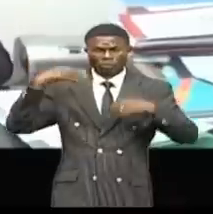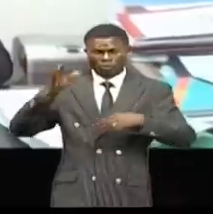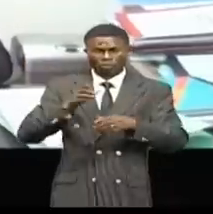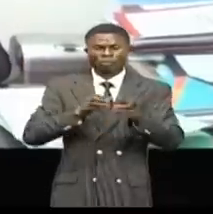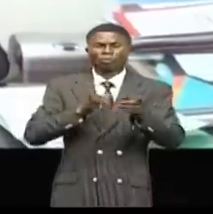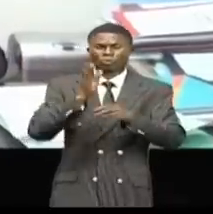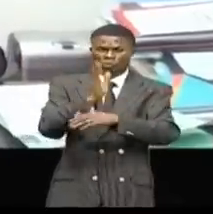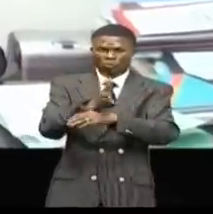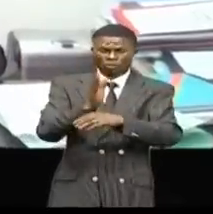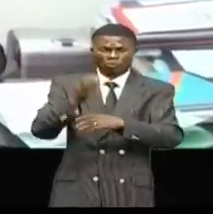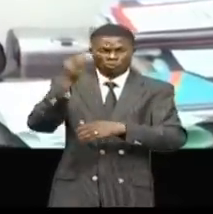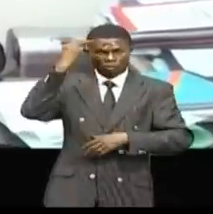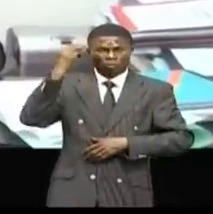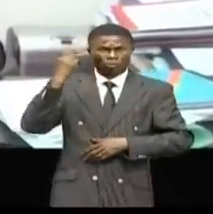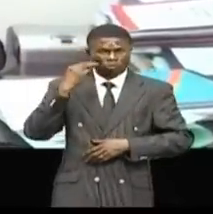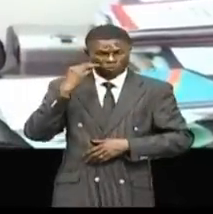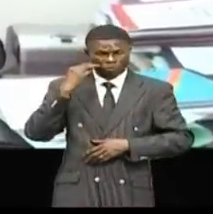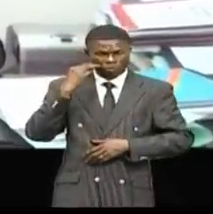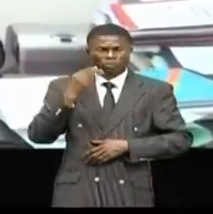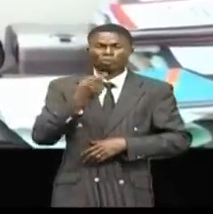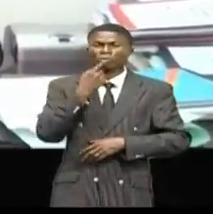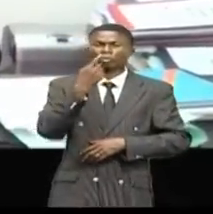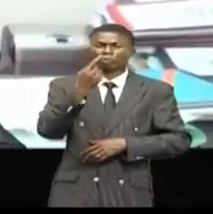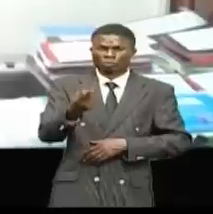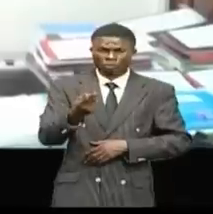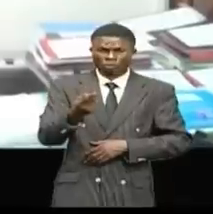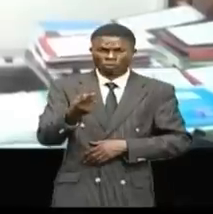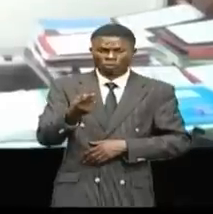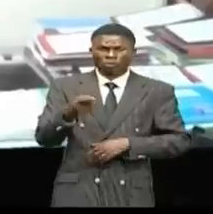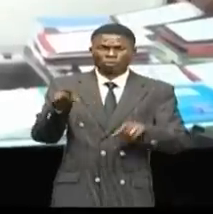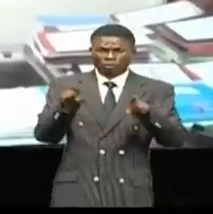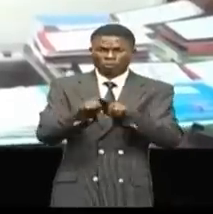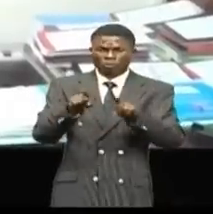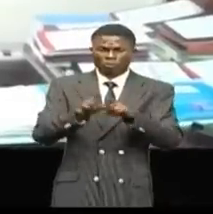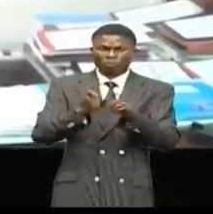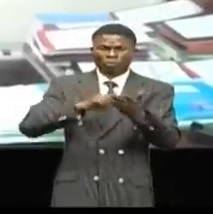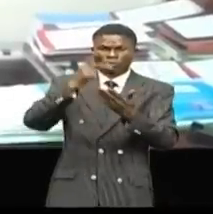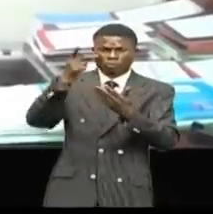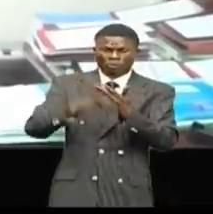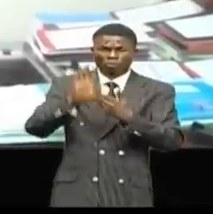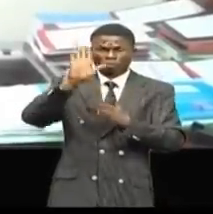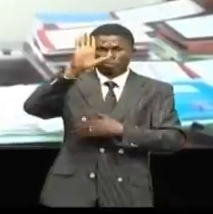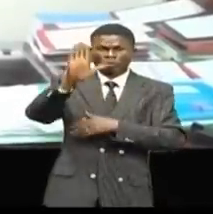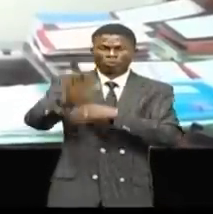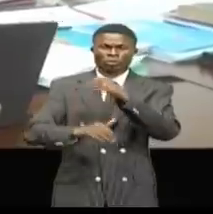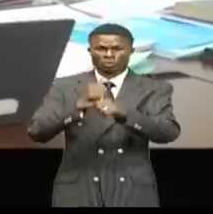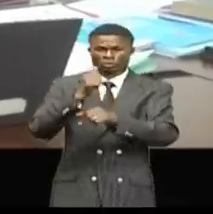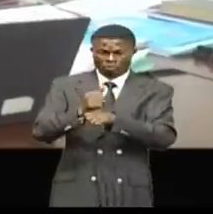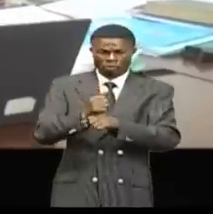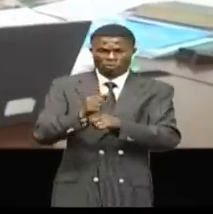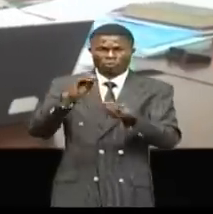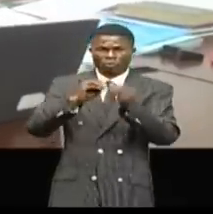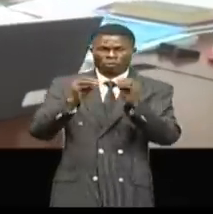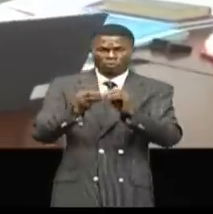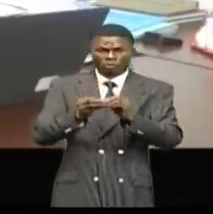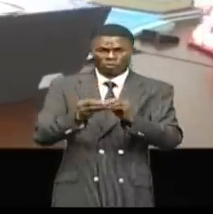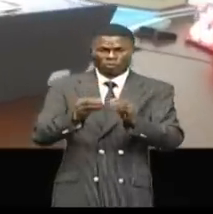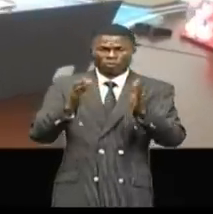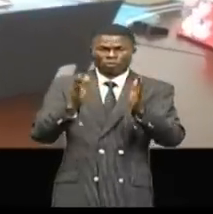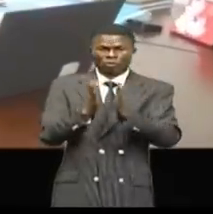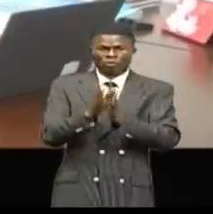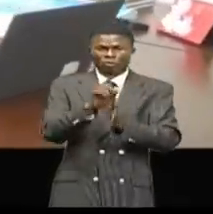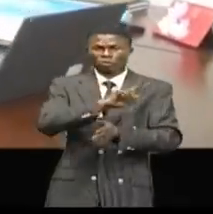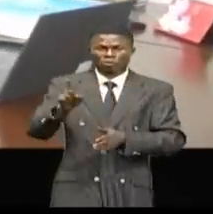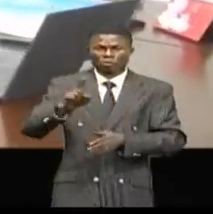du Conseil de ministres, il a indiqué que conformément au plan quinquennal, un effectif d'au moins 10 000